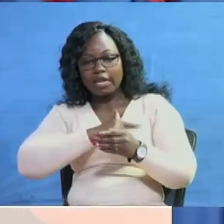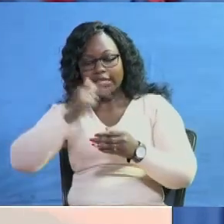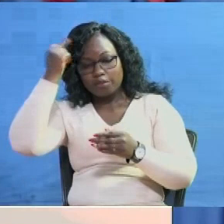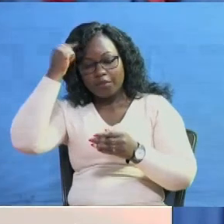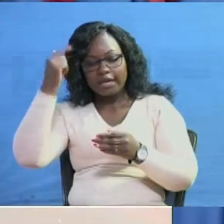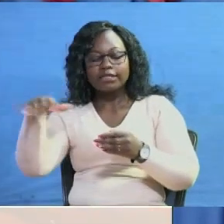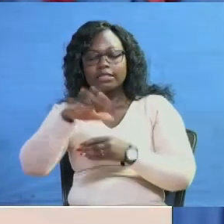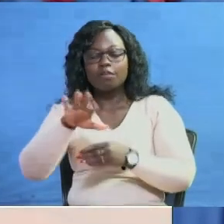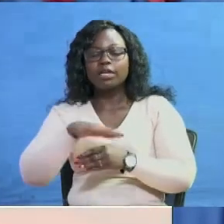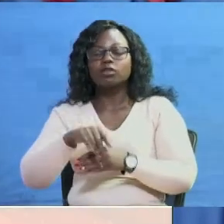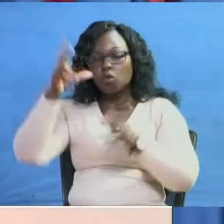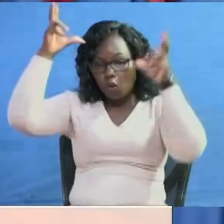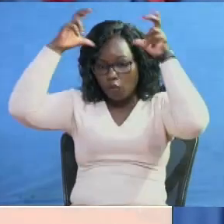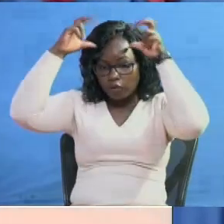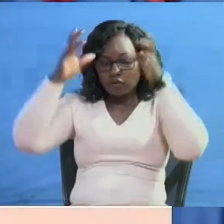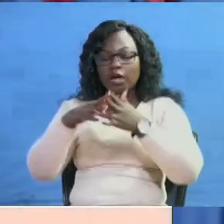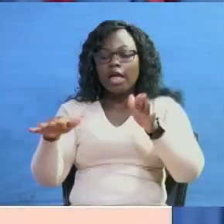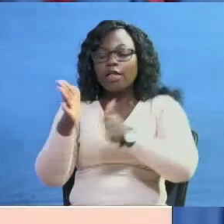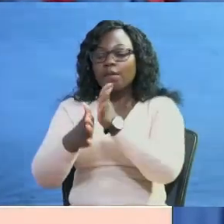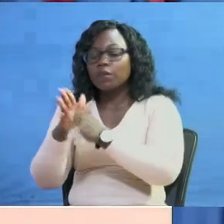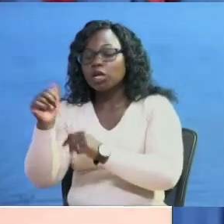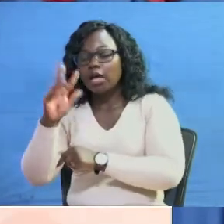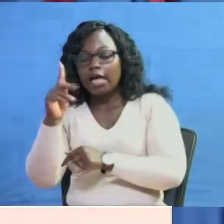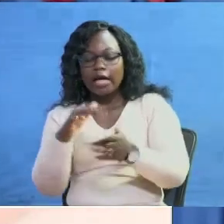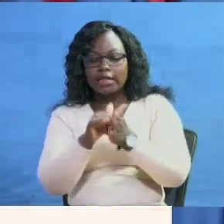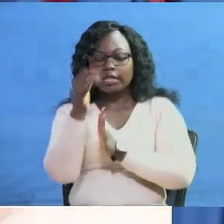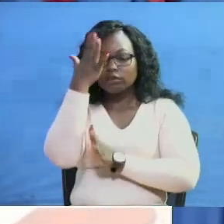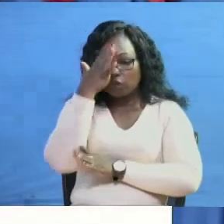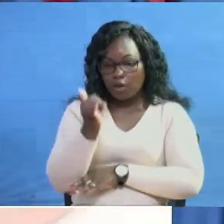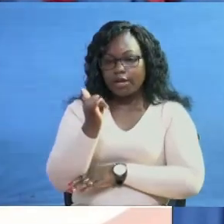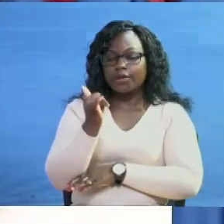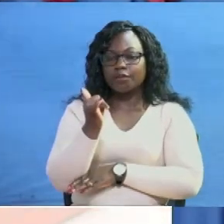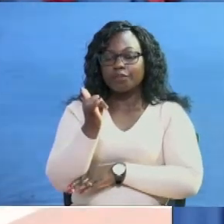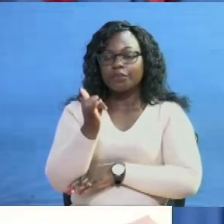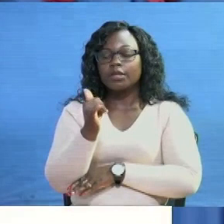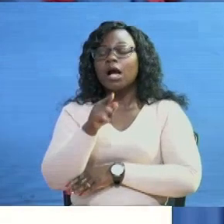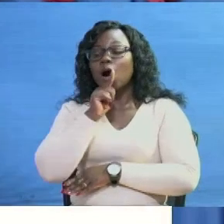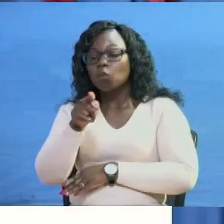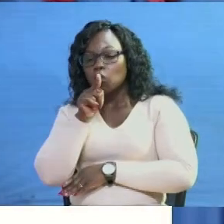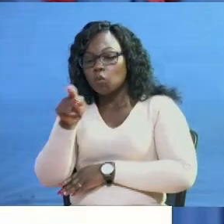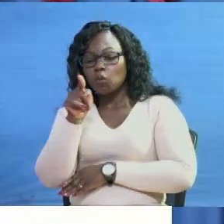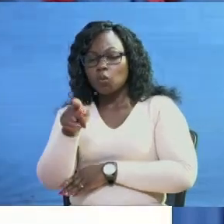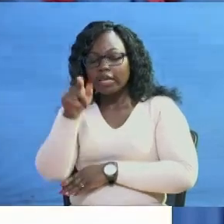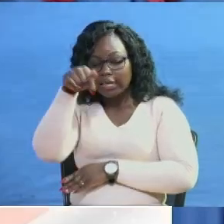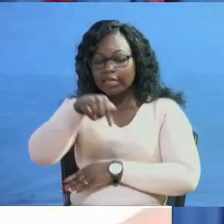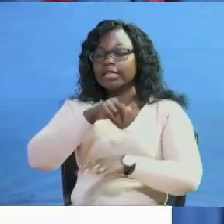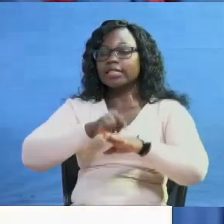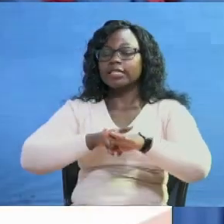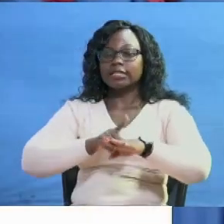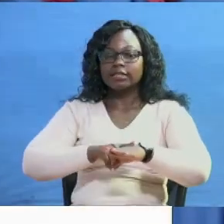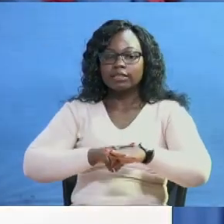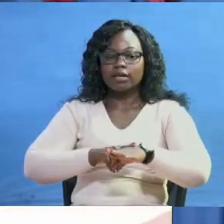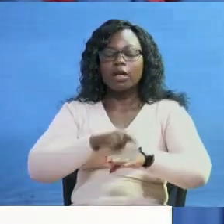Pale kama vijana hawana mpango ya ajira, that is why na wasihi this time round as